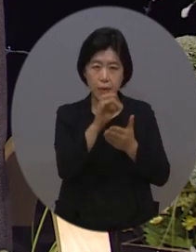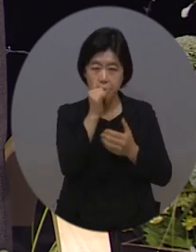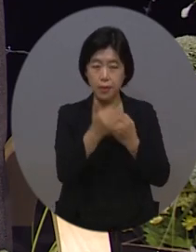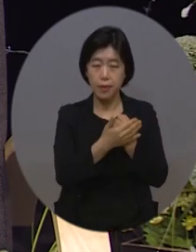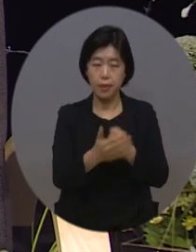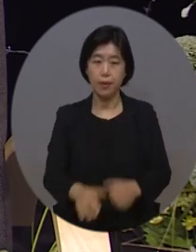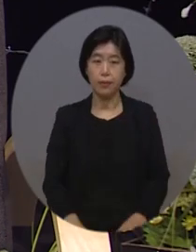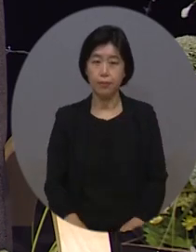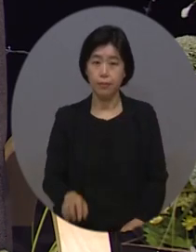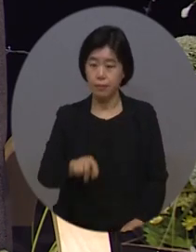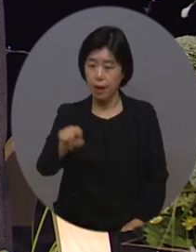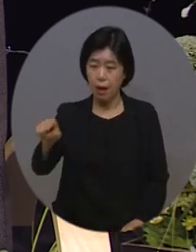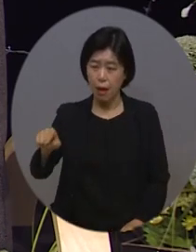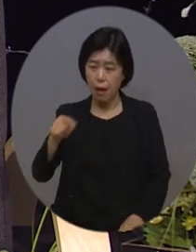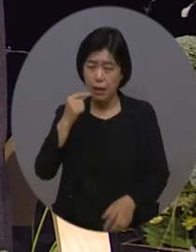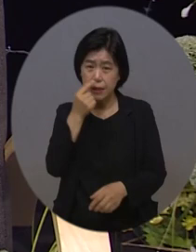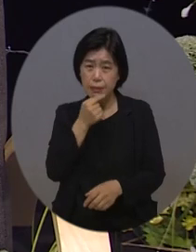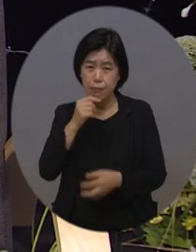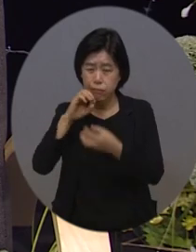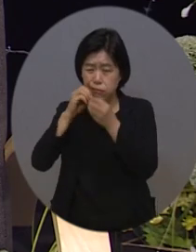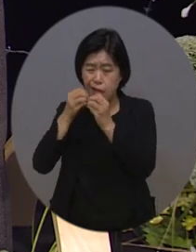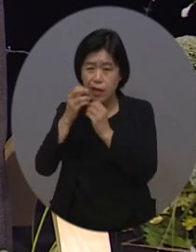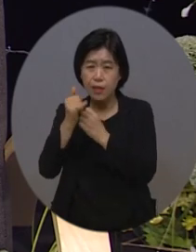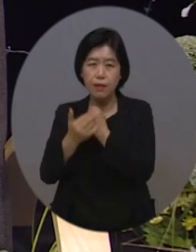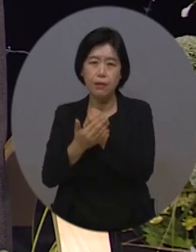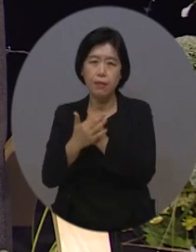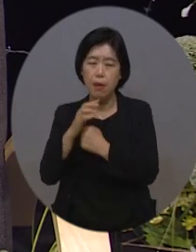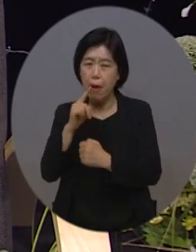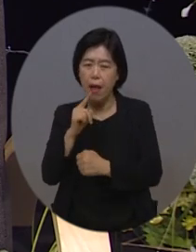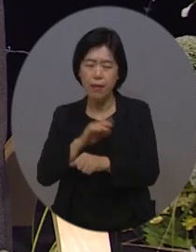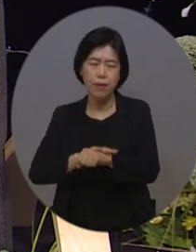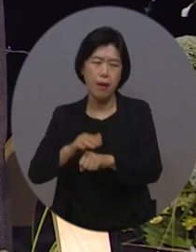그들의 뒤틀린 입술 사이로 말씀이 비틀거렸다.